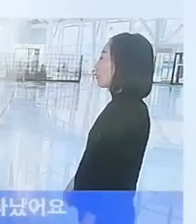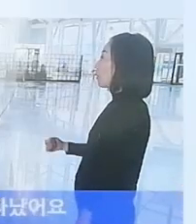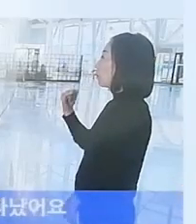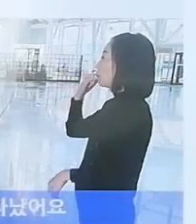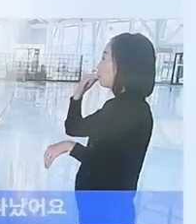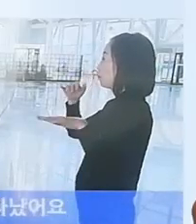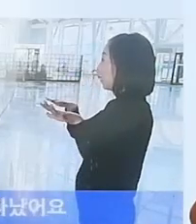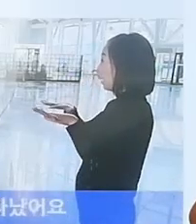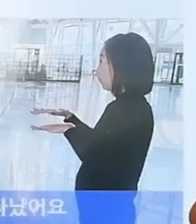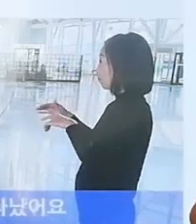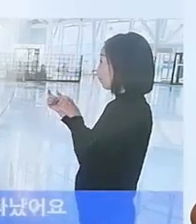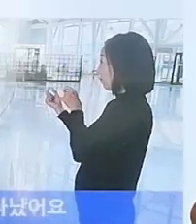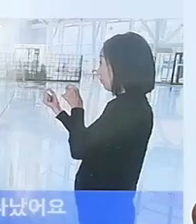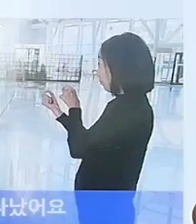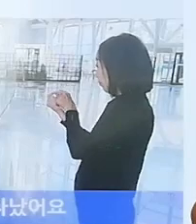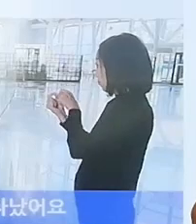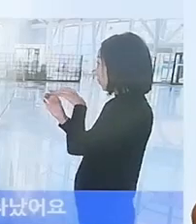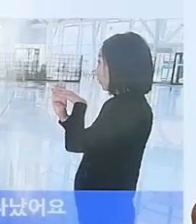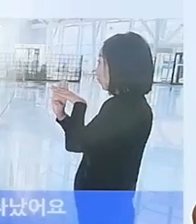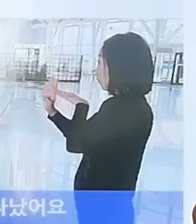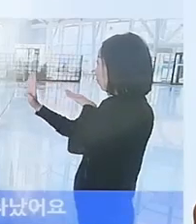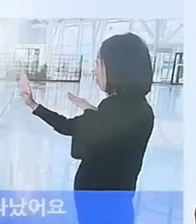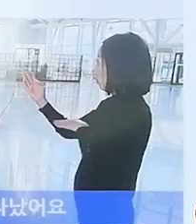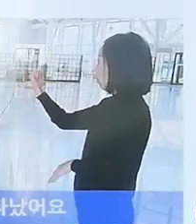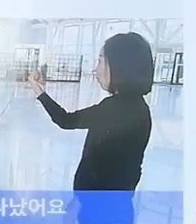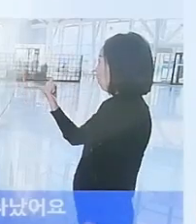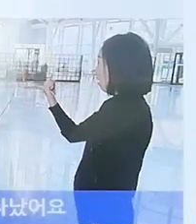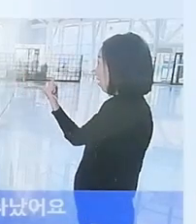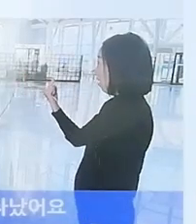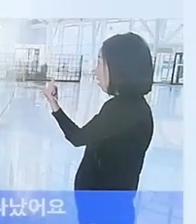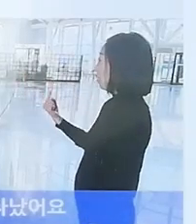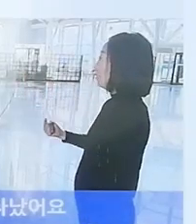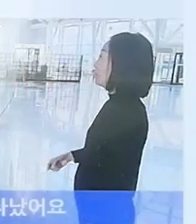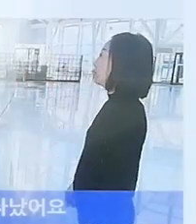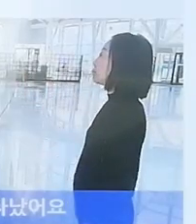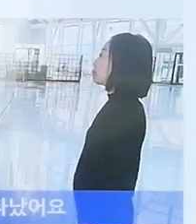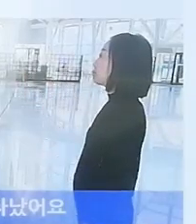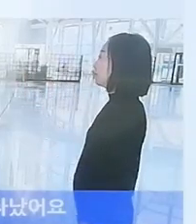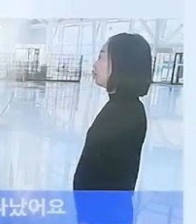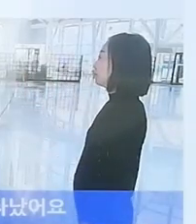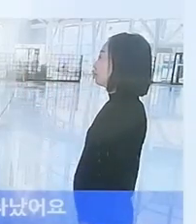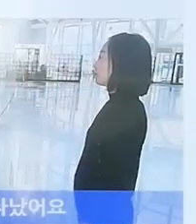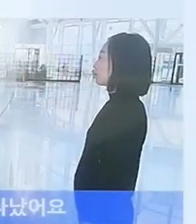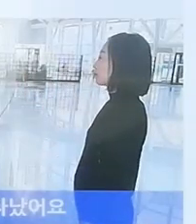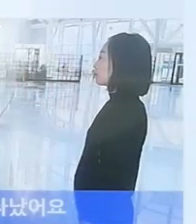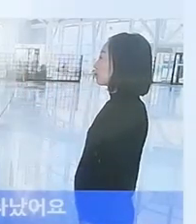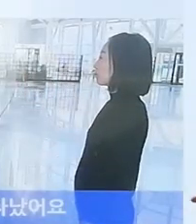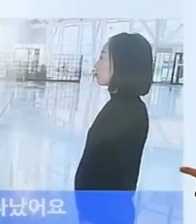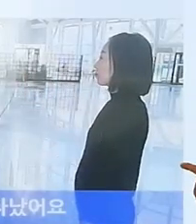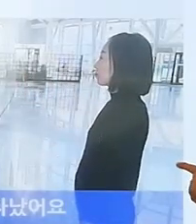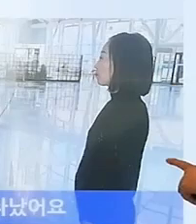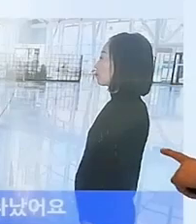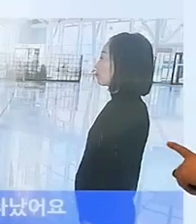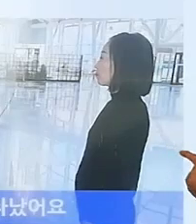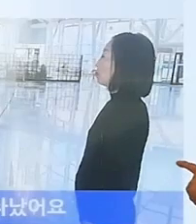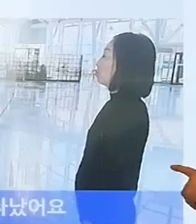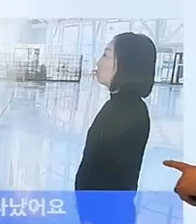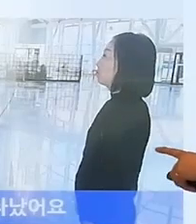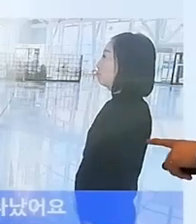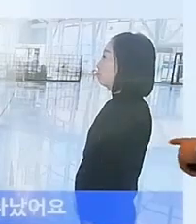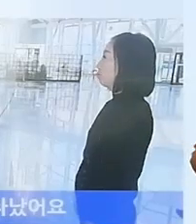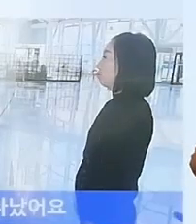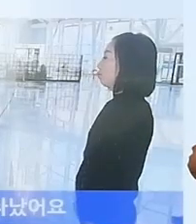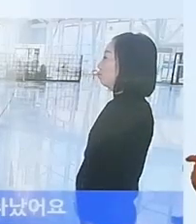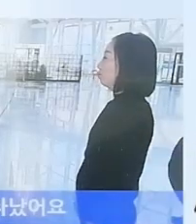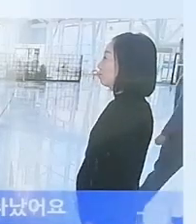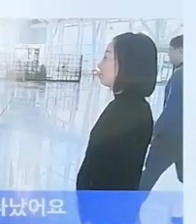문장들이 이제 좀 위급한 상황에서 이제 119 신고라든가 이런 부분을 할 때 활용될 수 있다고 생각하는 문장들을 저희가 수집을 한